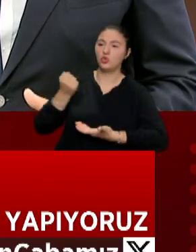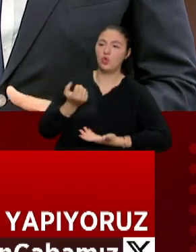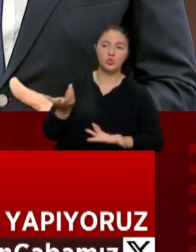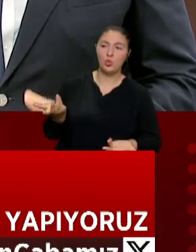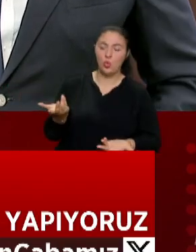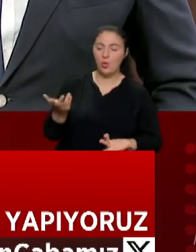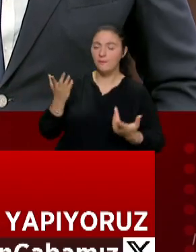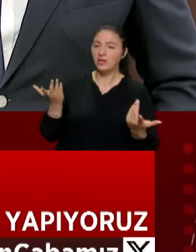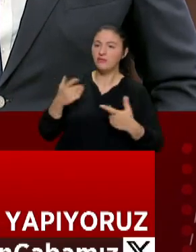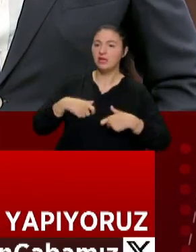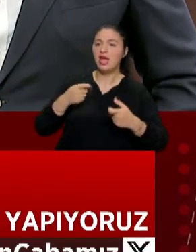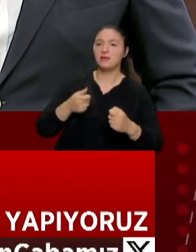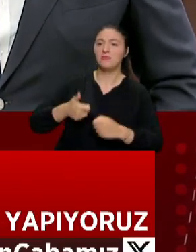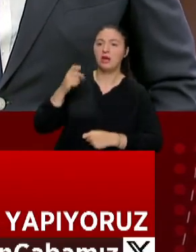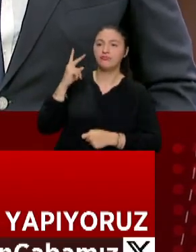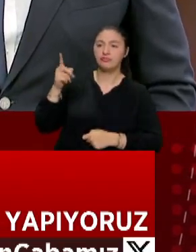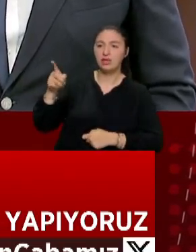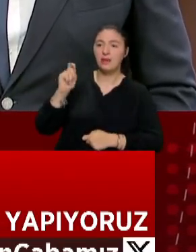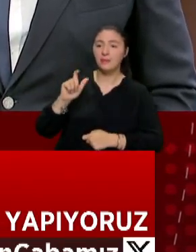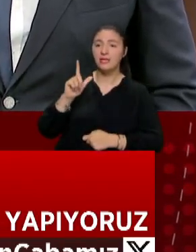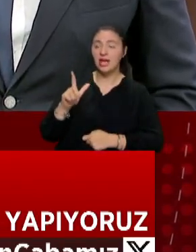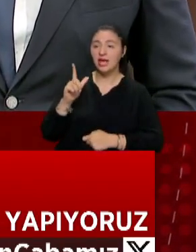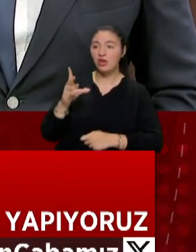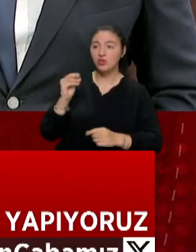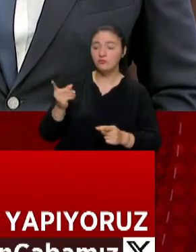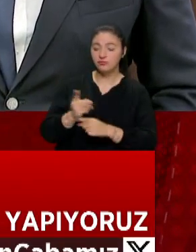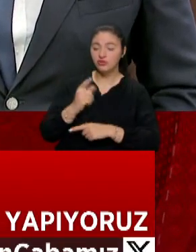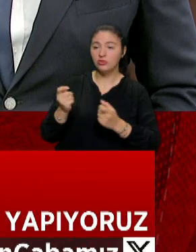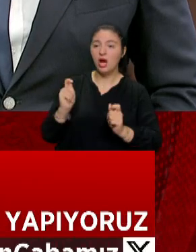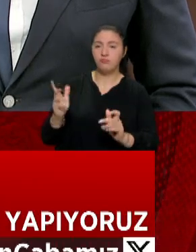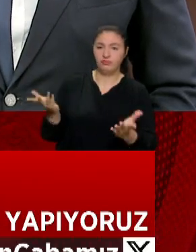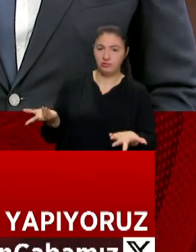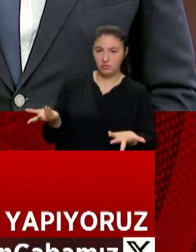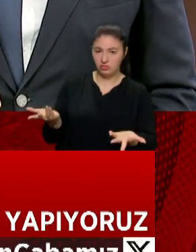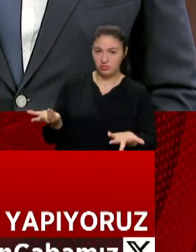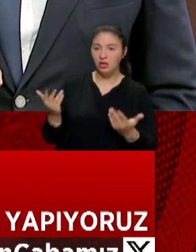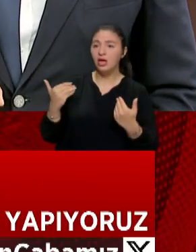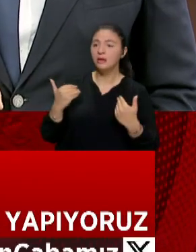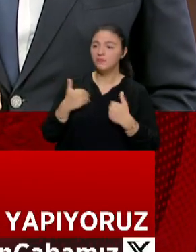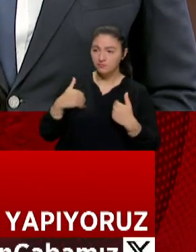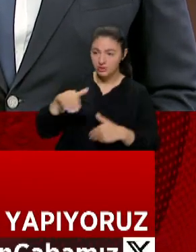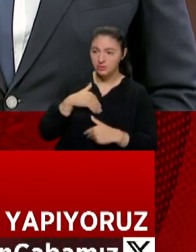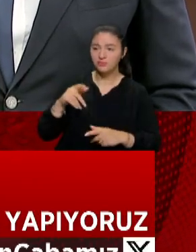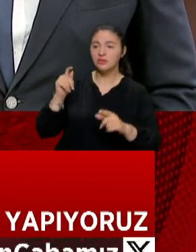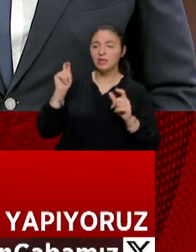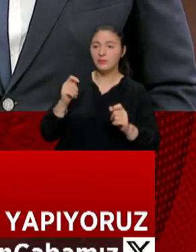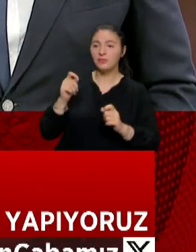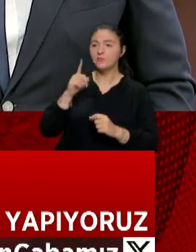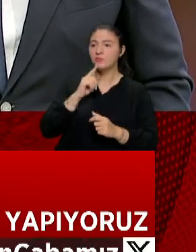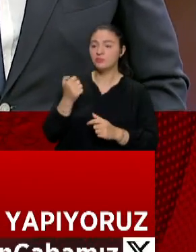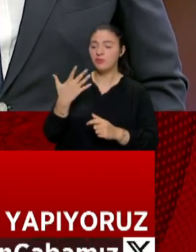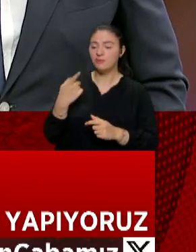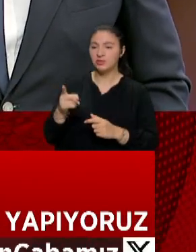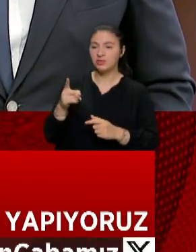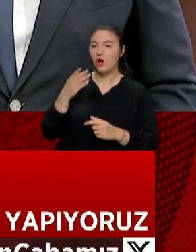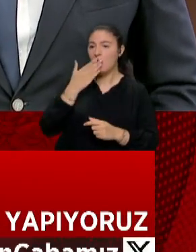maalesef Milli Eğitim Bakanlığı tarafından yapılması gereken birçok çalışma yapılmamış Bizim yaptığımız bir 165